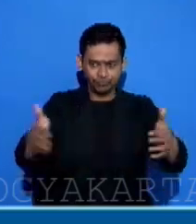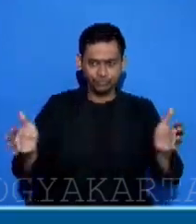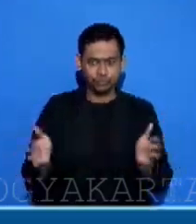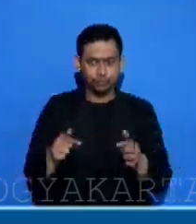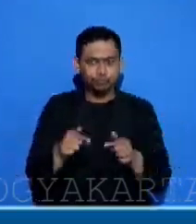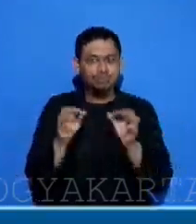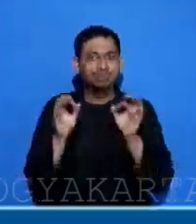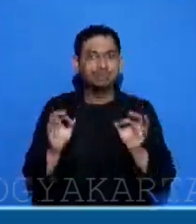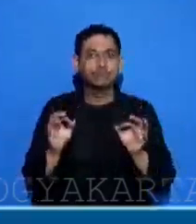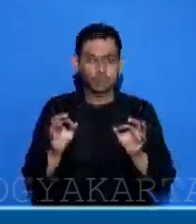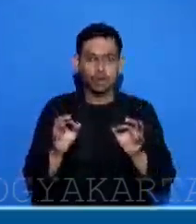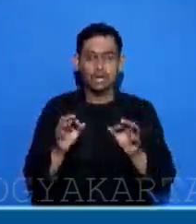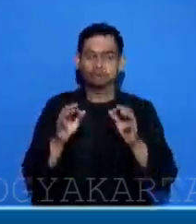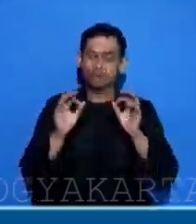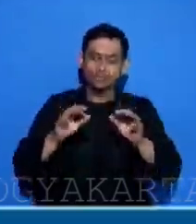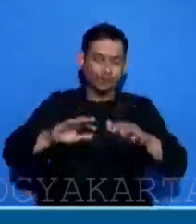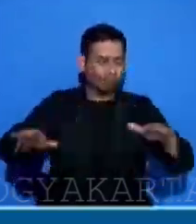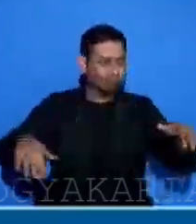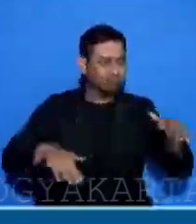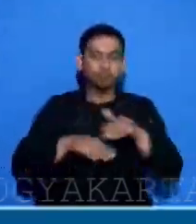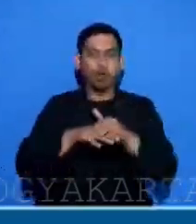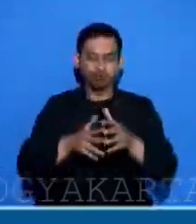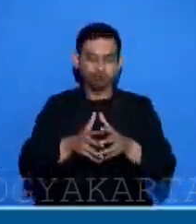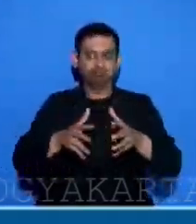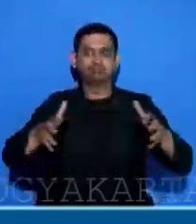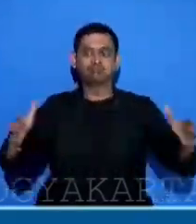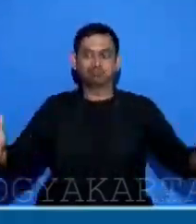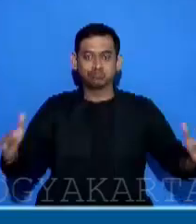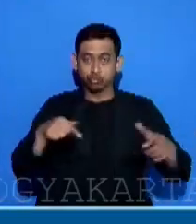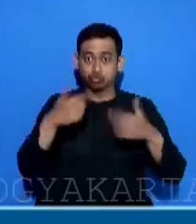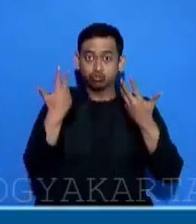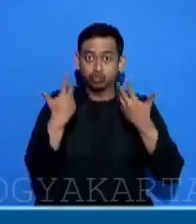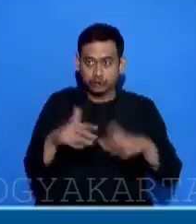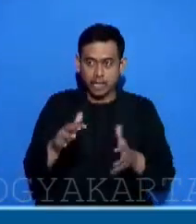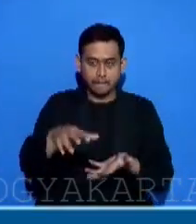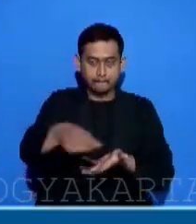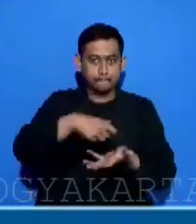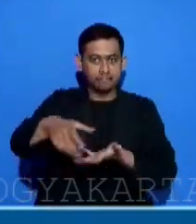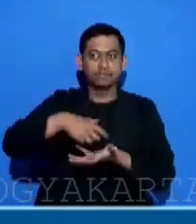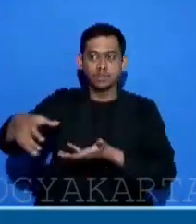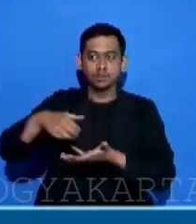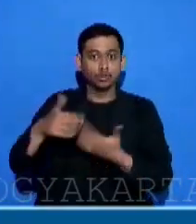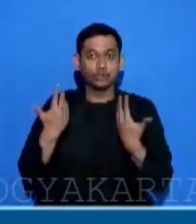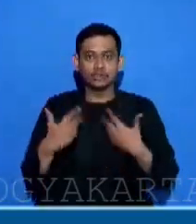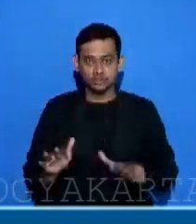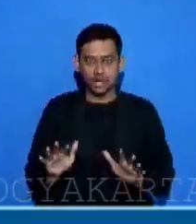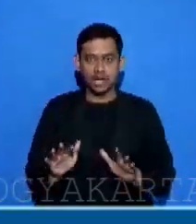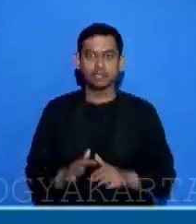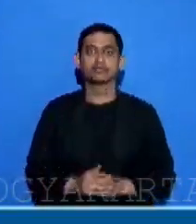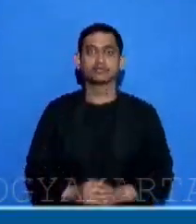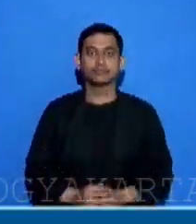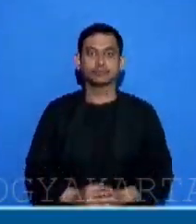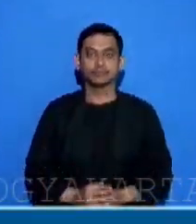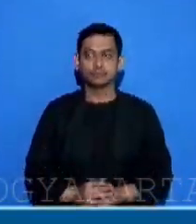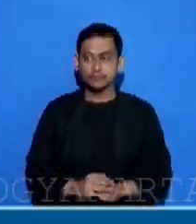tanemanpri wekal sampun umur wulanan Langkung Lan sampun panenapingkaping saget kawuningan k kapri